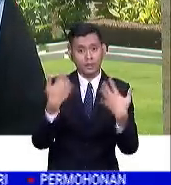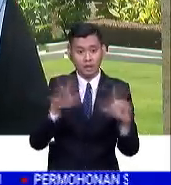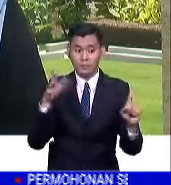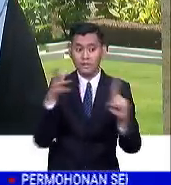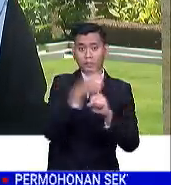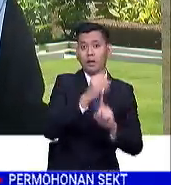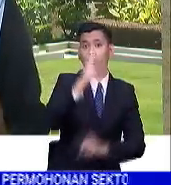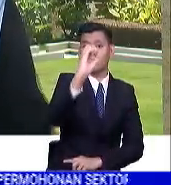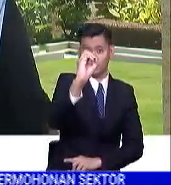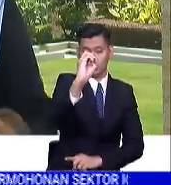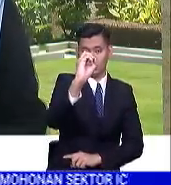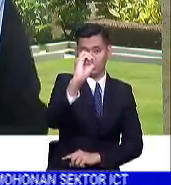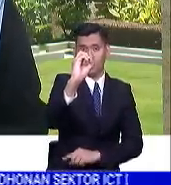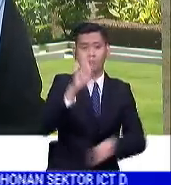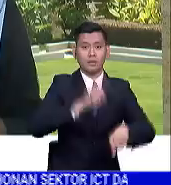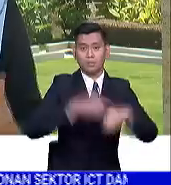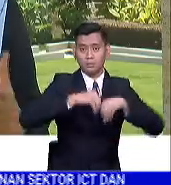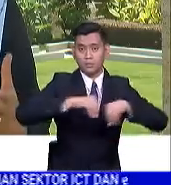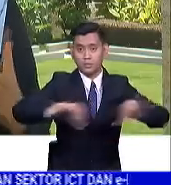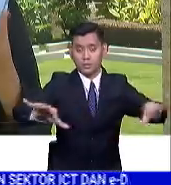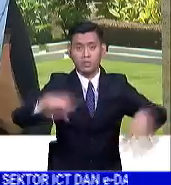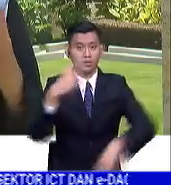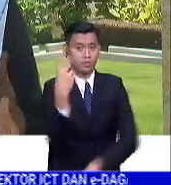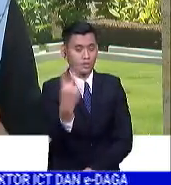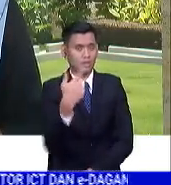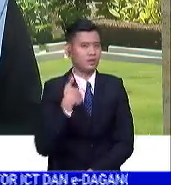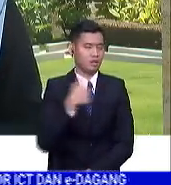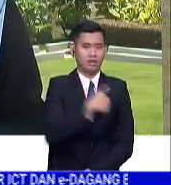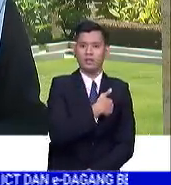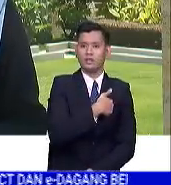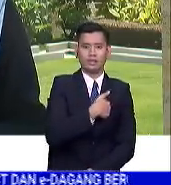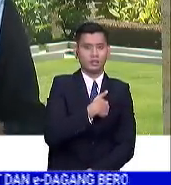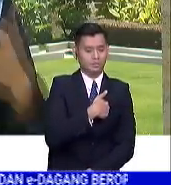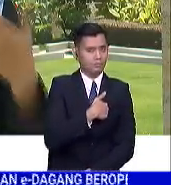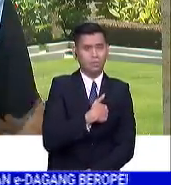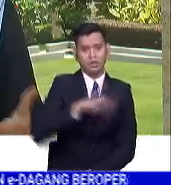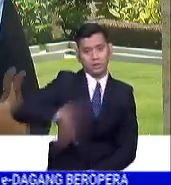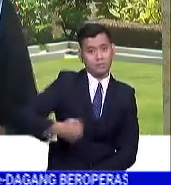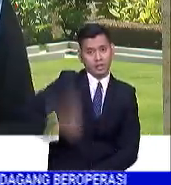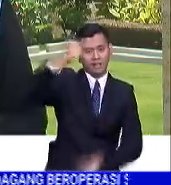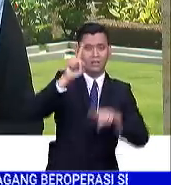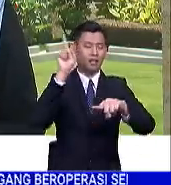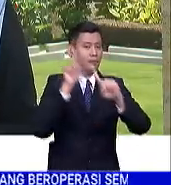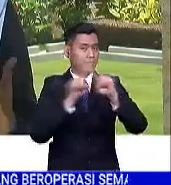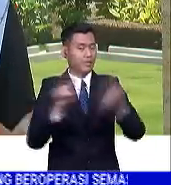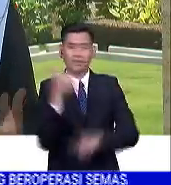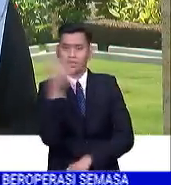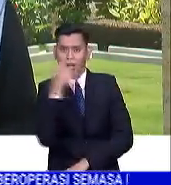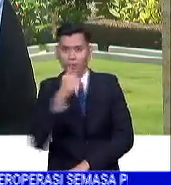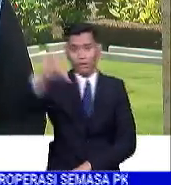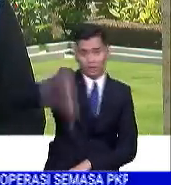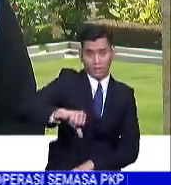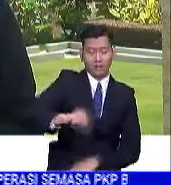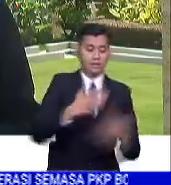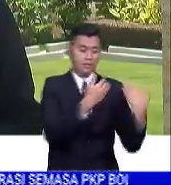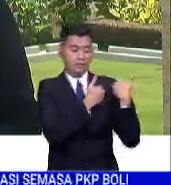gelombang kedua. Kita mungkin belum menang tetapi kita belum kalah. Jadi sekarang tanggungjawab atas bahu kita semua